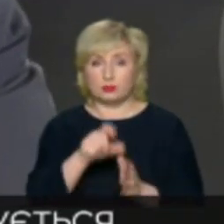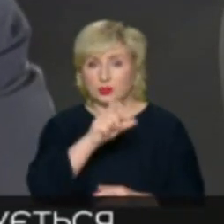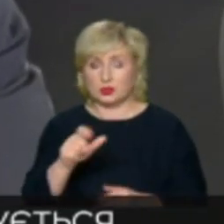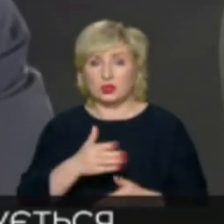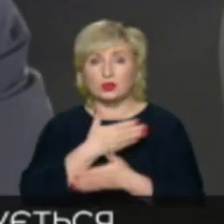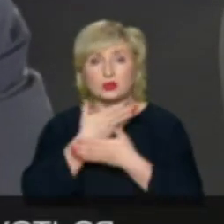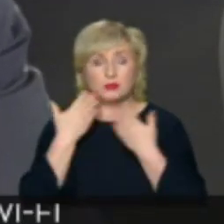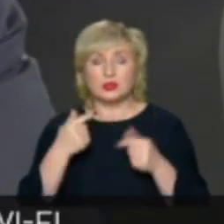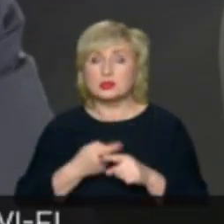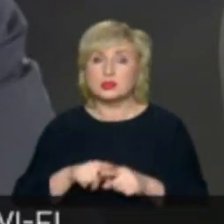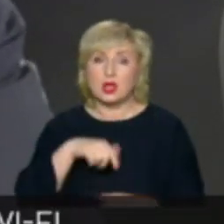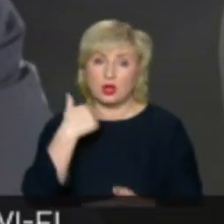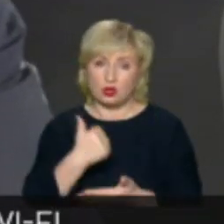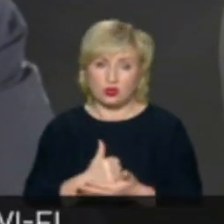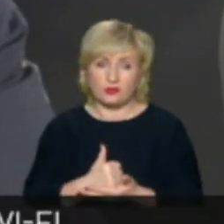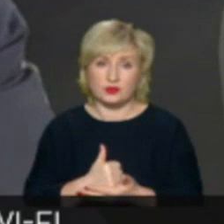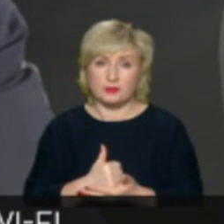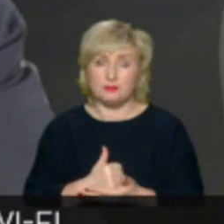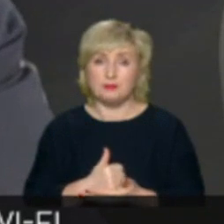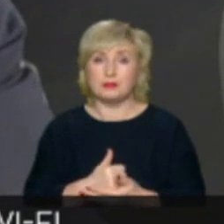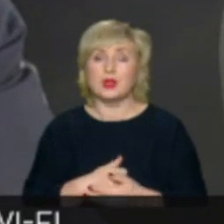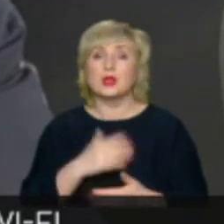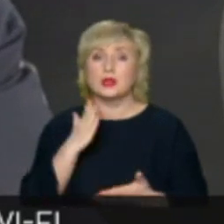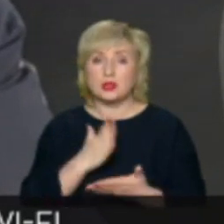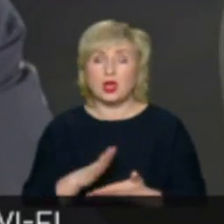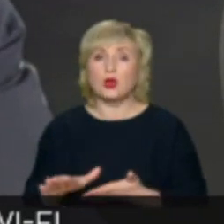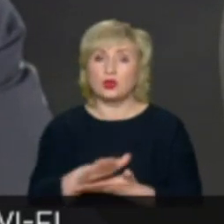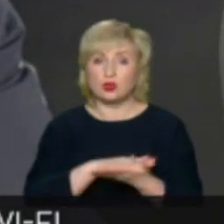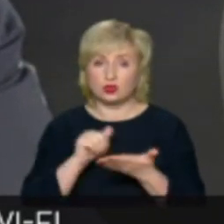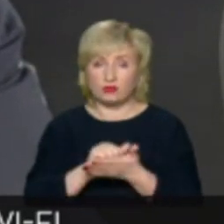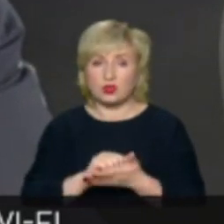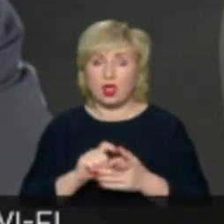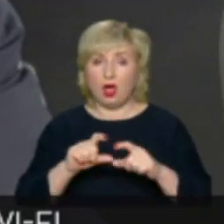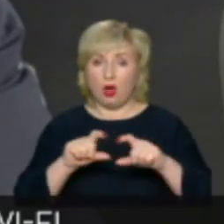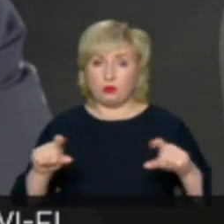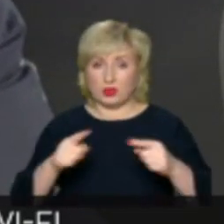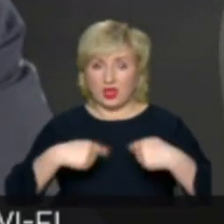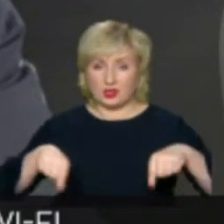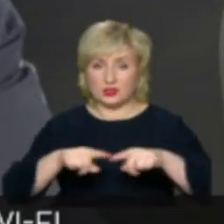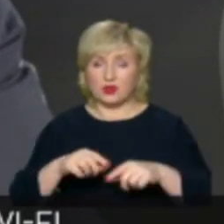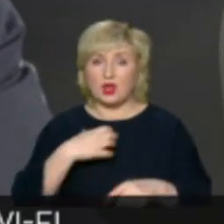це головніше. Далі, є руйнування об'єктів критичної інфраструктури,